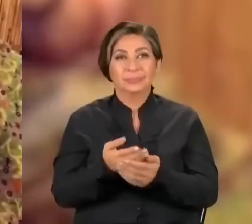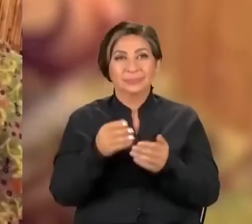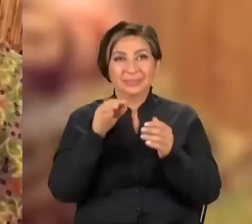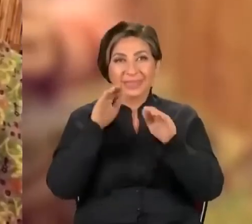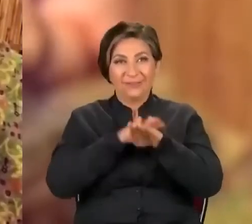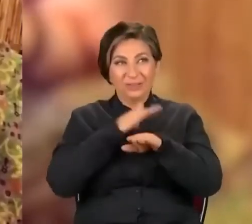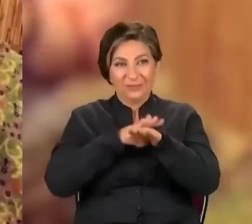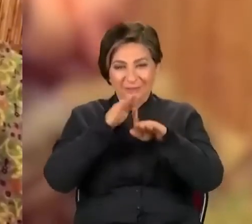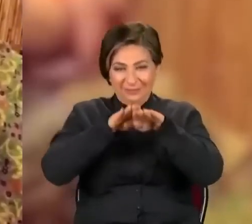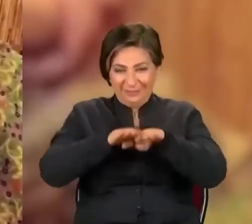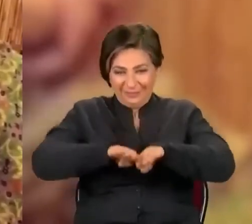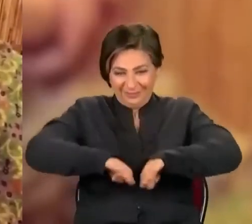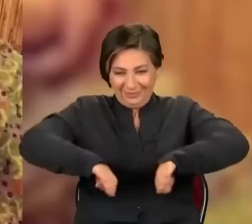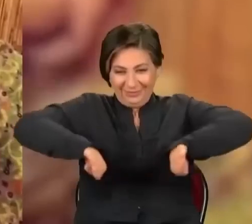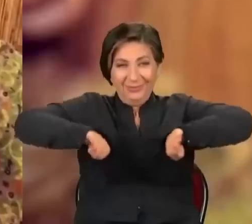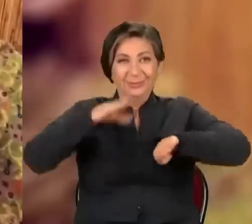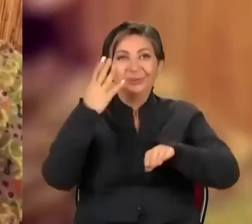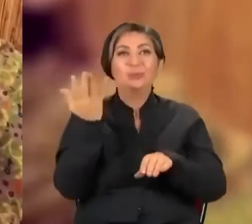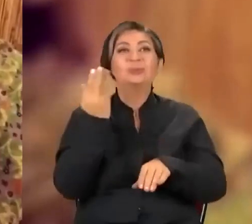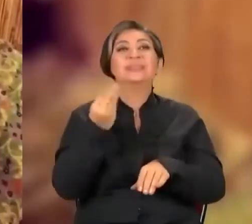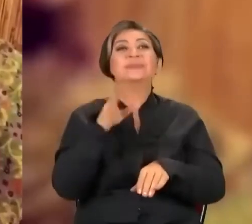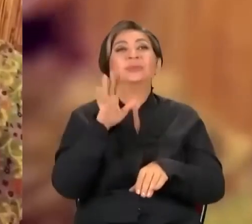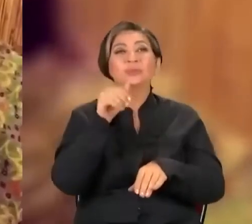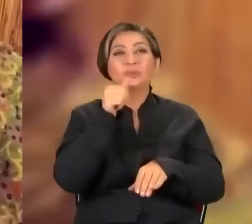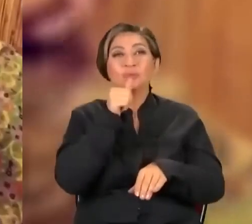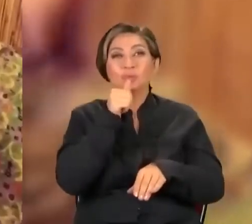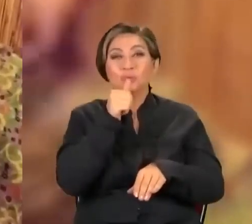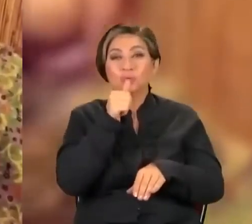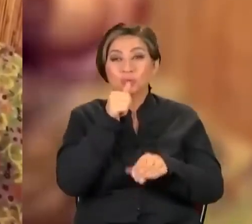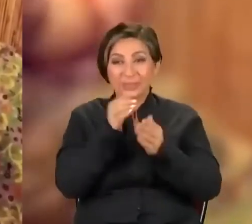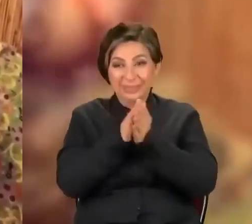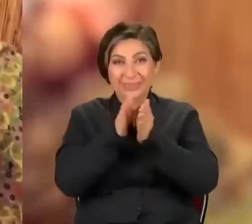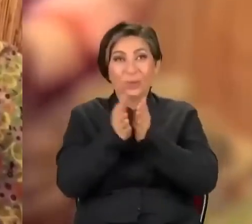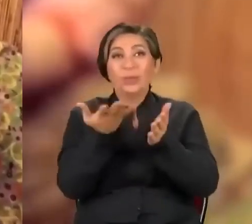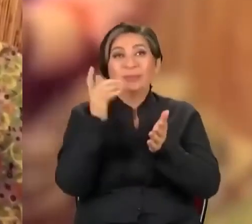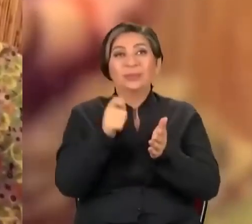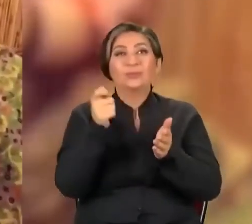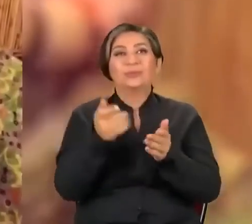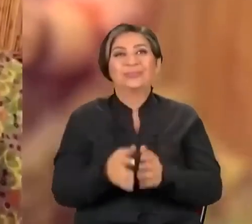yavaş. Ay çok güzel değil mi? Sulandıkça ne yapsam o da uzuyor.